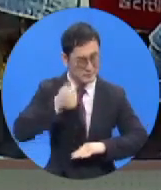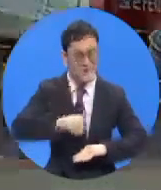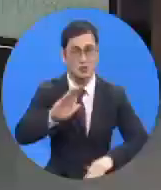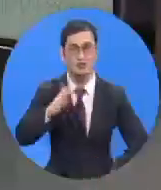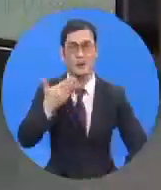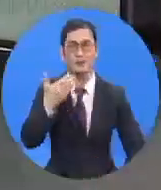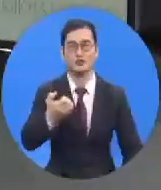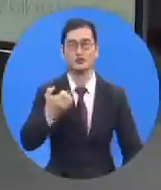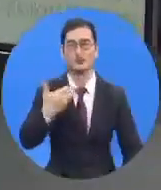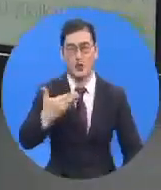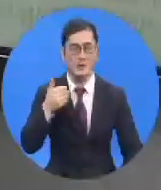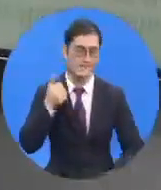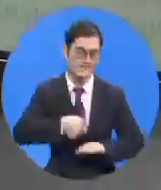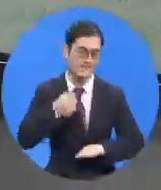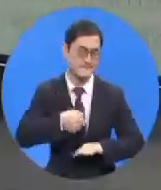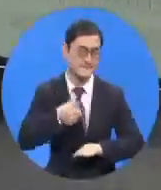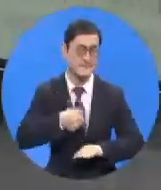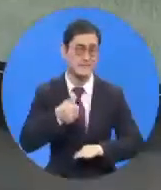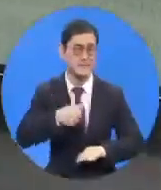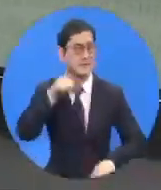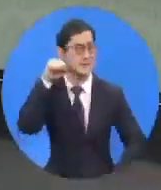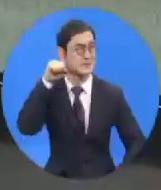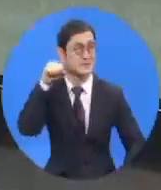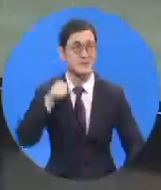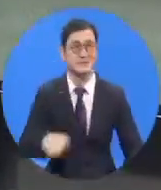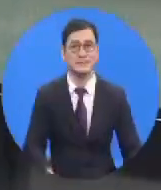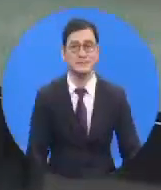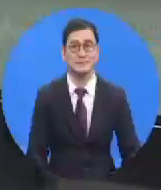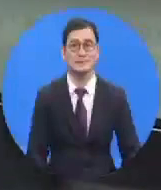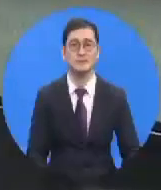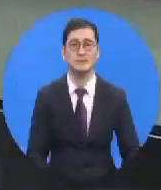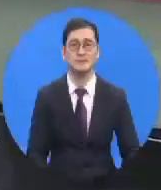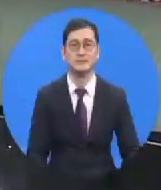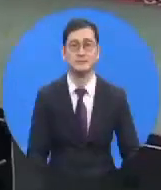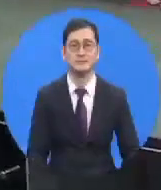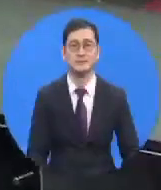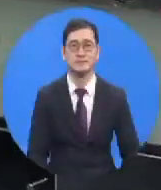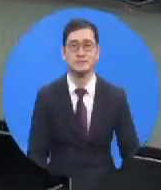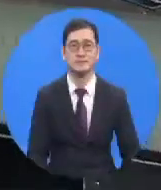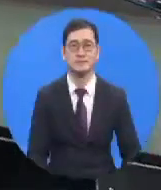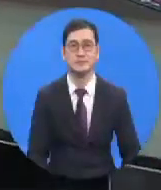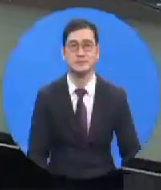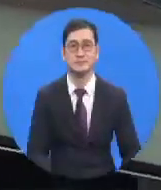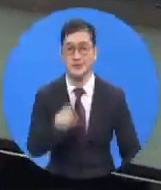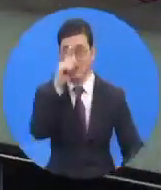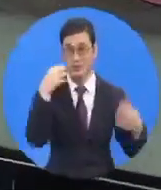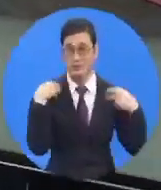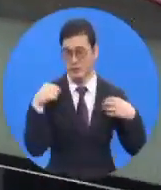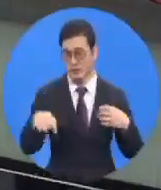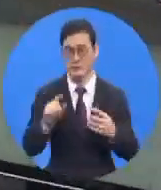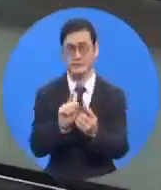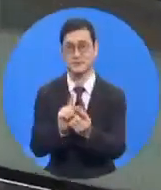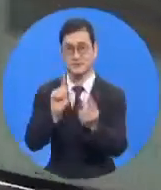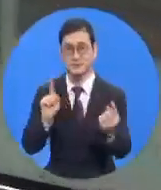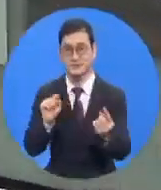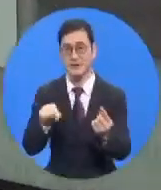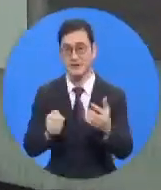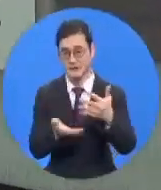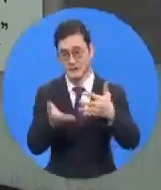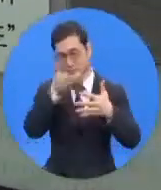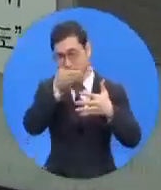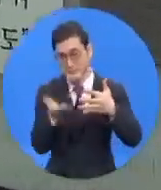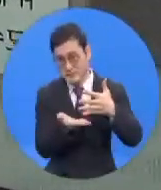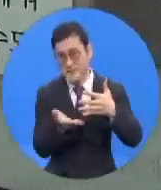그런 항의 시위를 하고 있습니다. 조만간 방역당국은 사회적 거리 두기 조정안을 발표할 예정이다 이렇게 밝히고